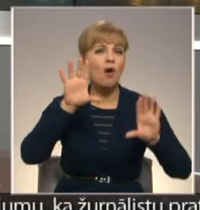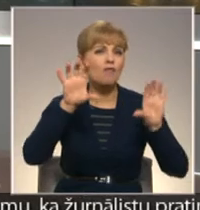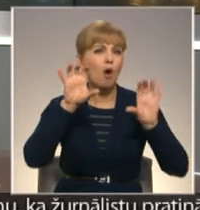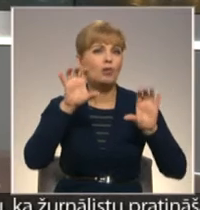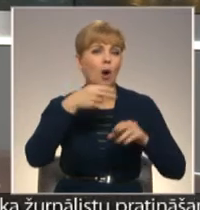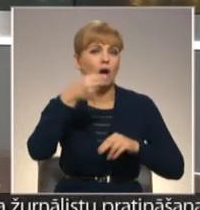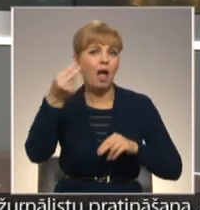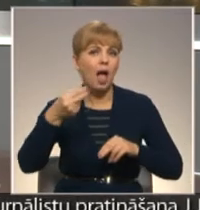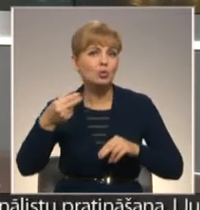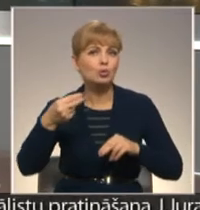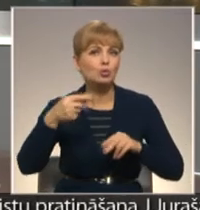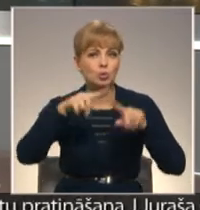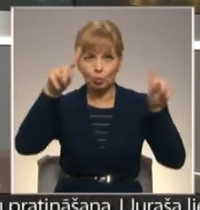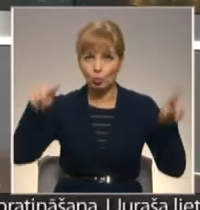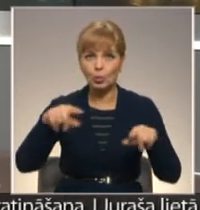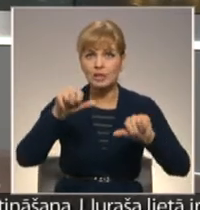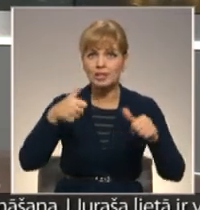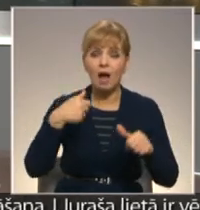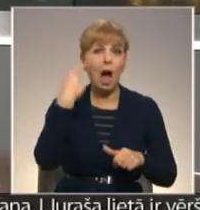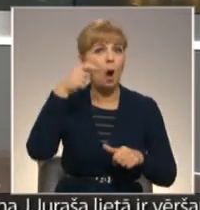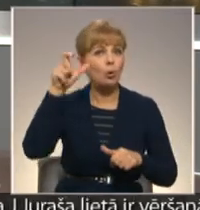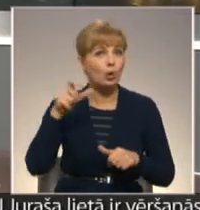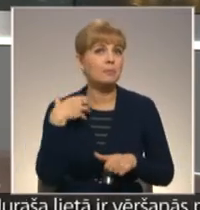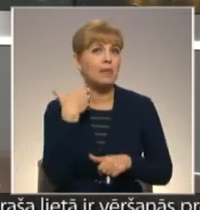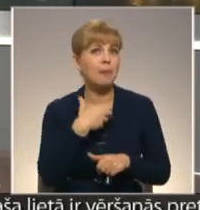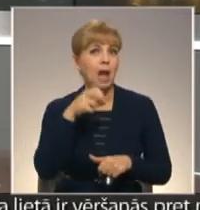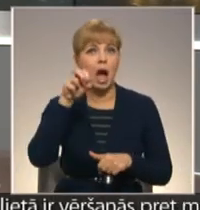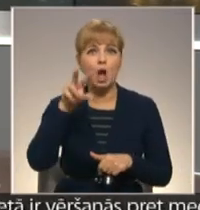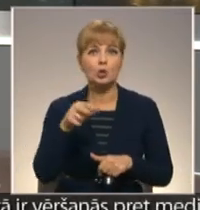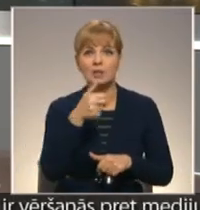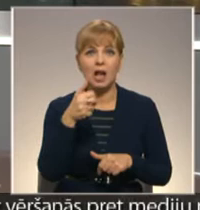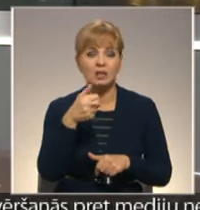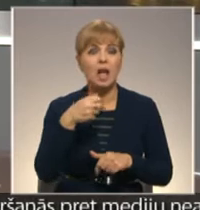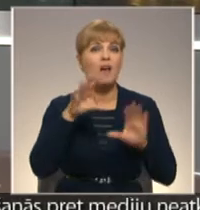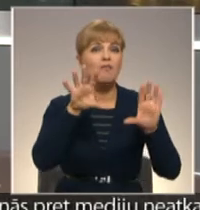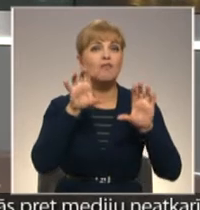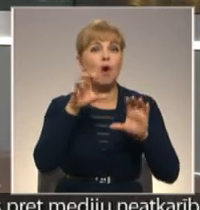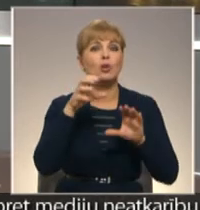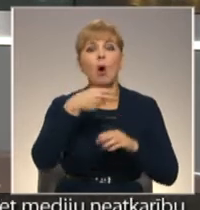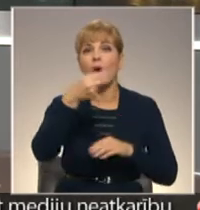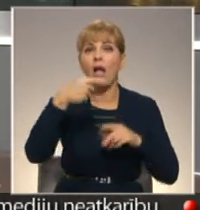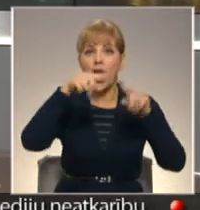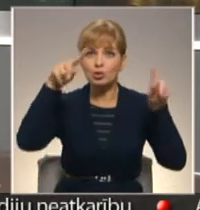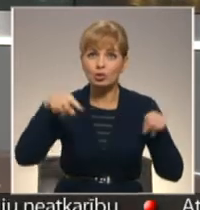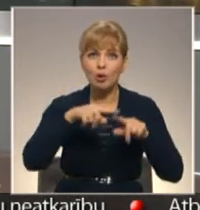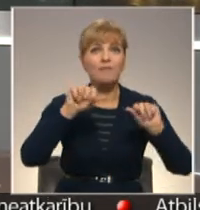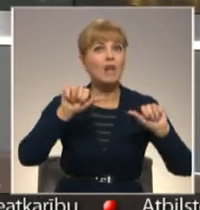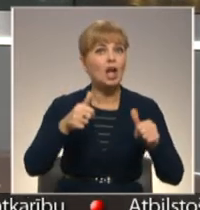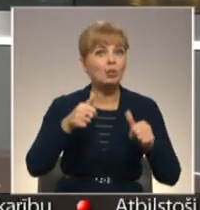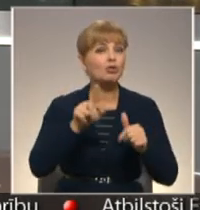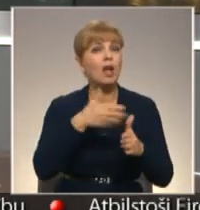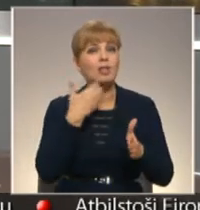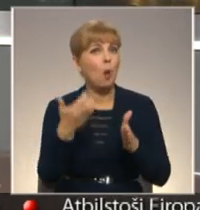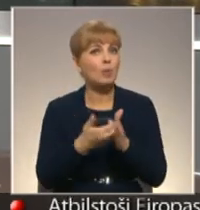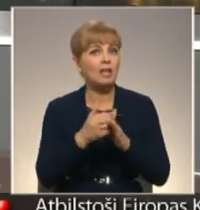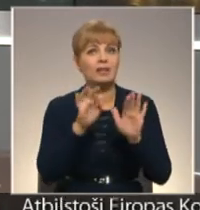bija nepieciešami 18 gadi. Fotoglezna veidošanai gan netiekot izmantotas datora apstrādes programmas, bet tikai ledus, kā arī